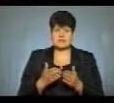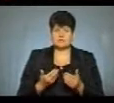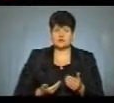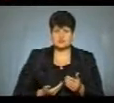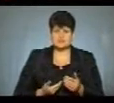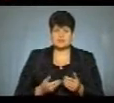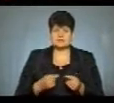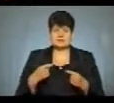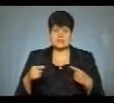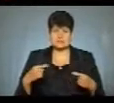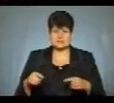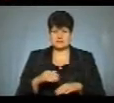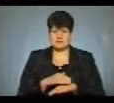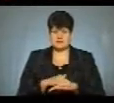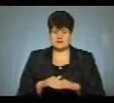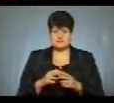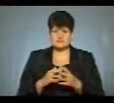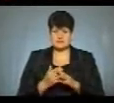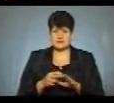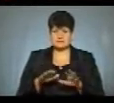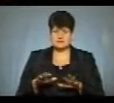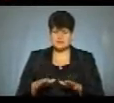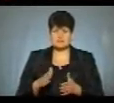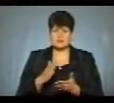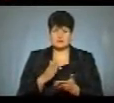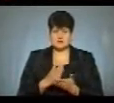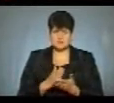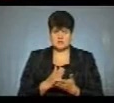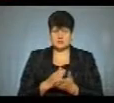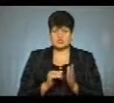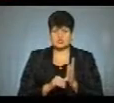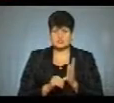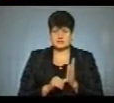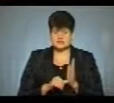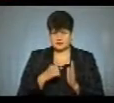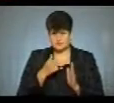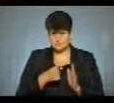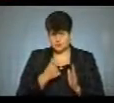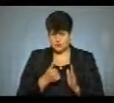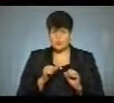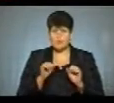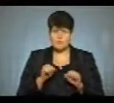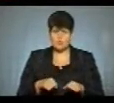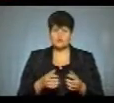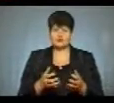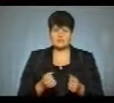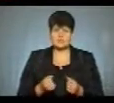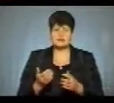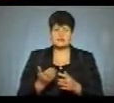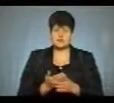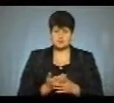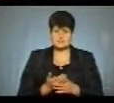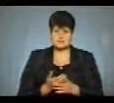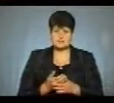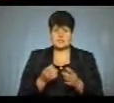проживають за різними адресами в сільській місцевості і досягли 60-річного віку, зможуть отримати субсидію